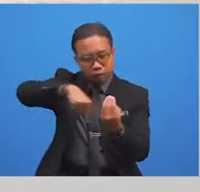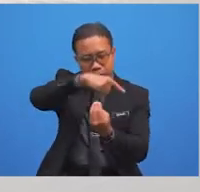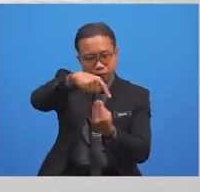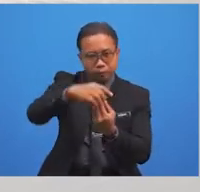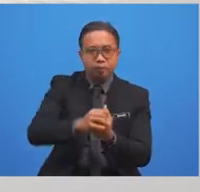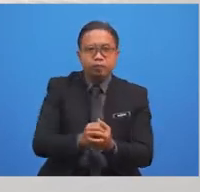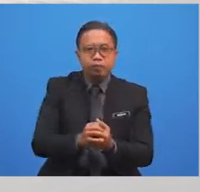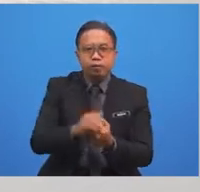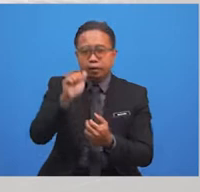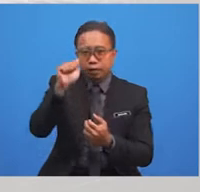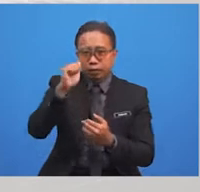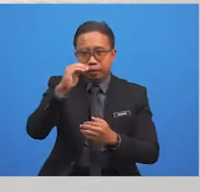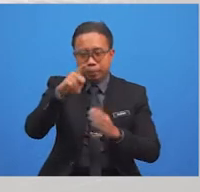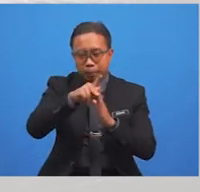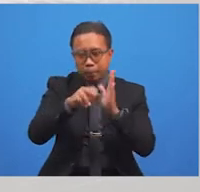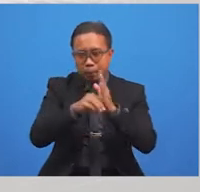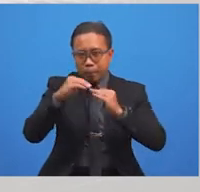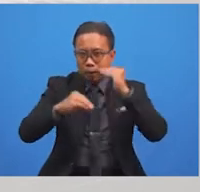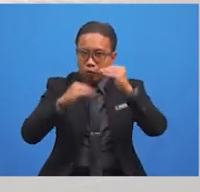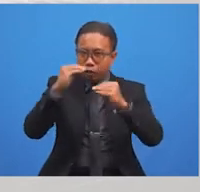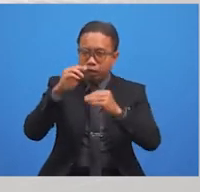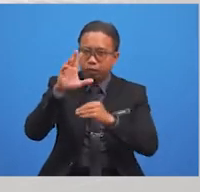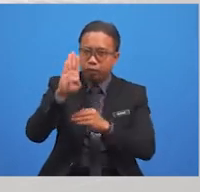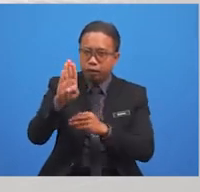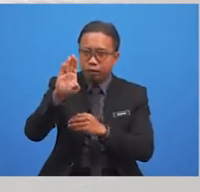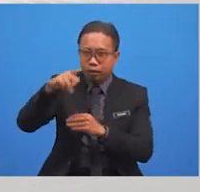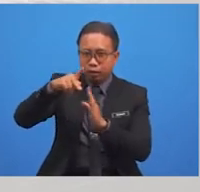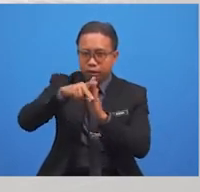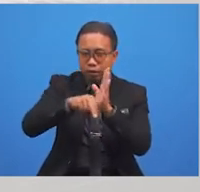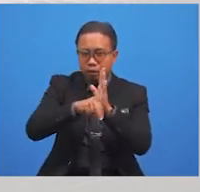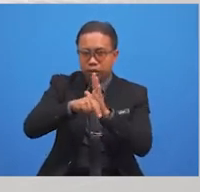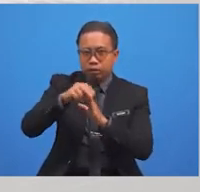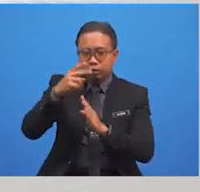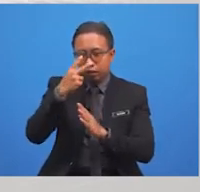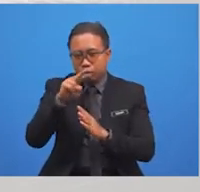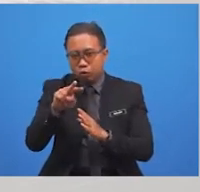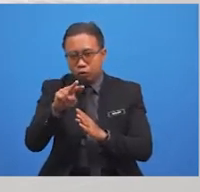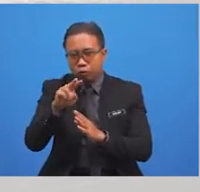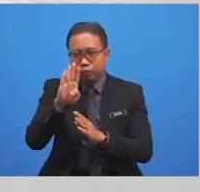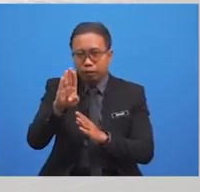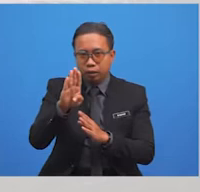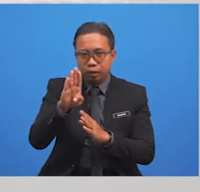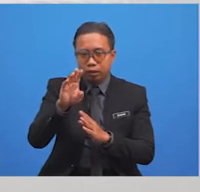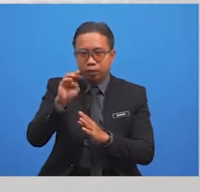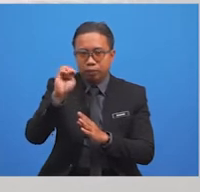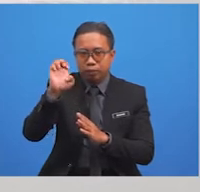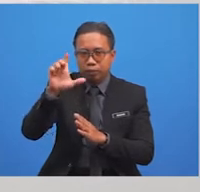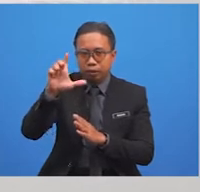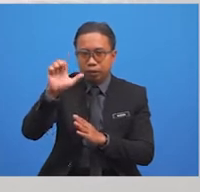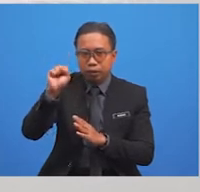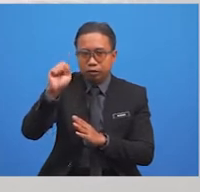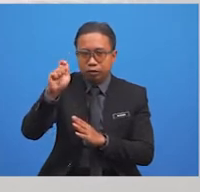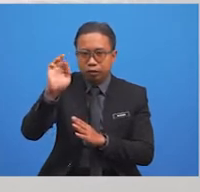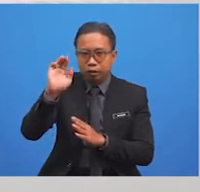A, pembangunan. B, penyelidikan. C, melestarikan. D,